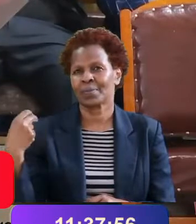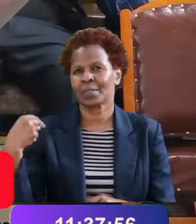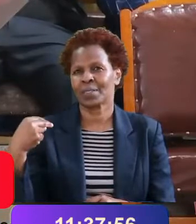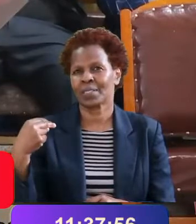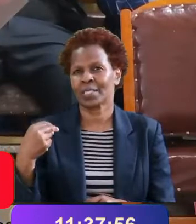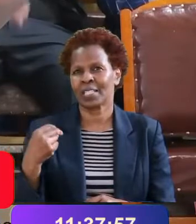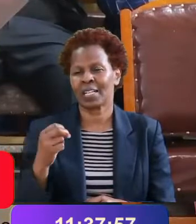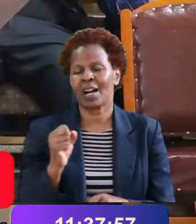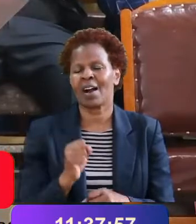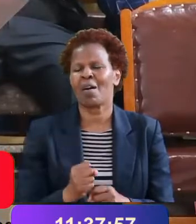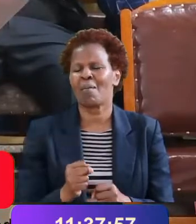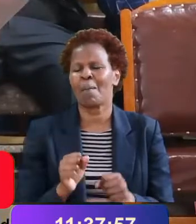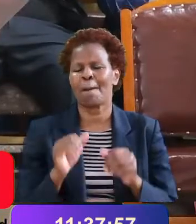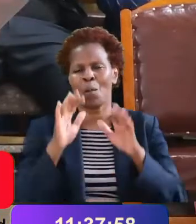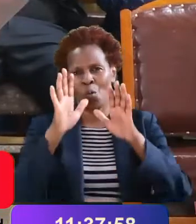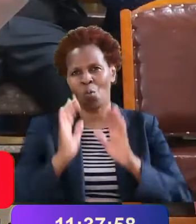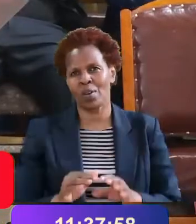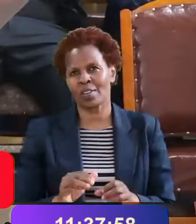wa ajabu.